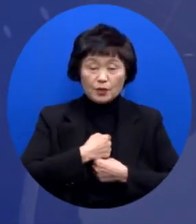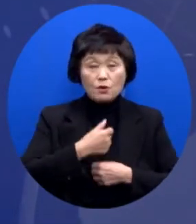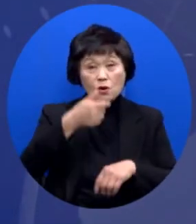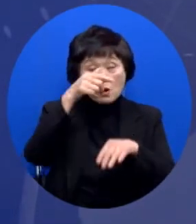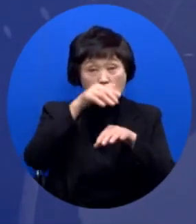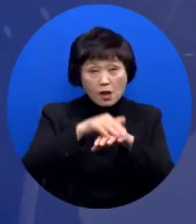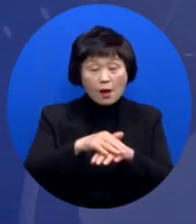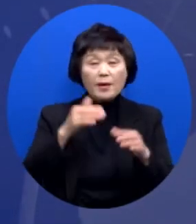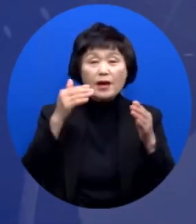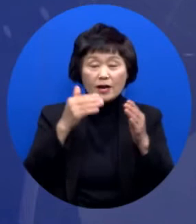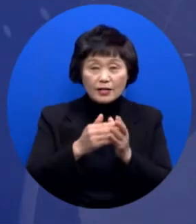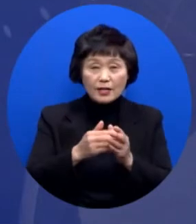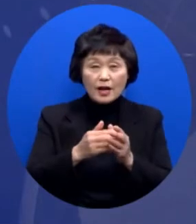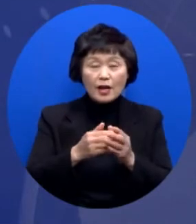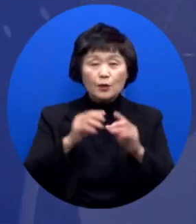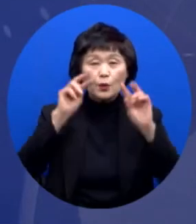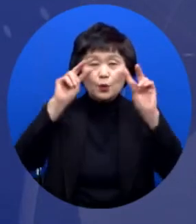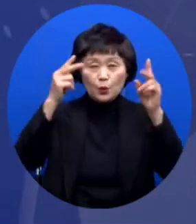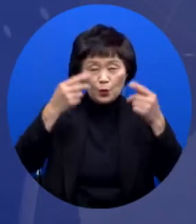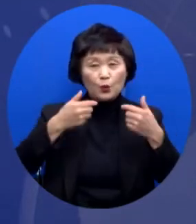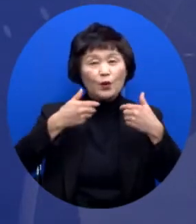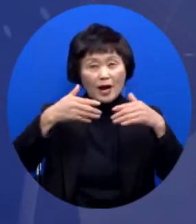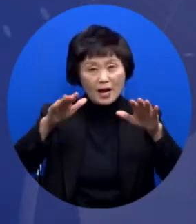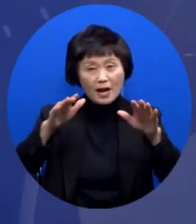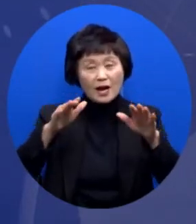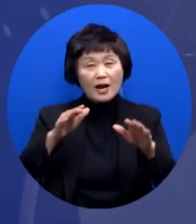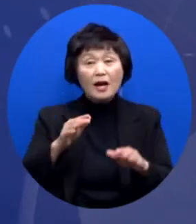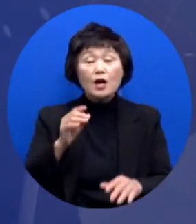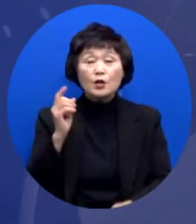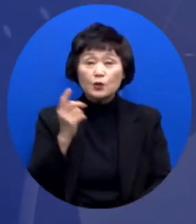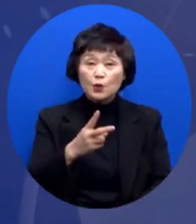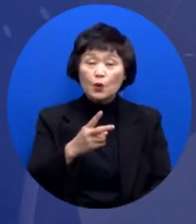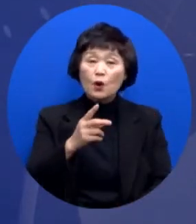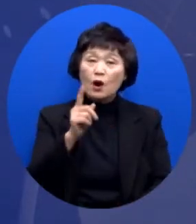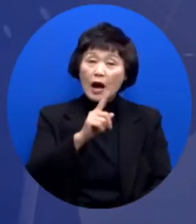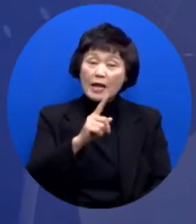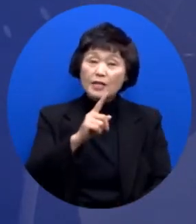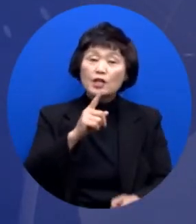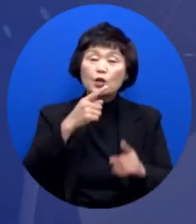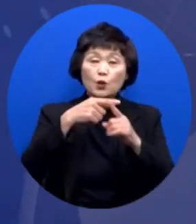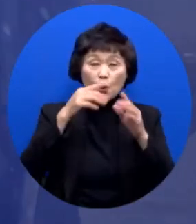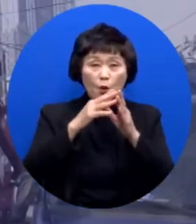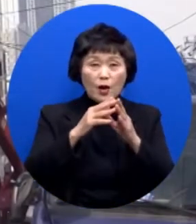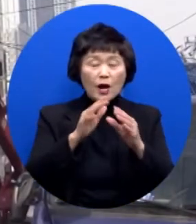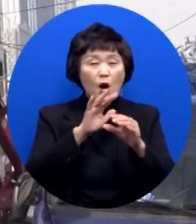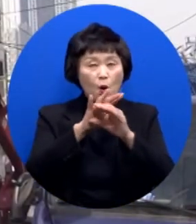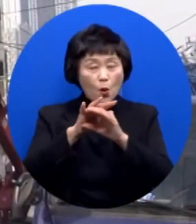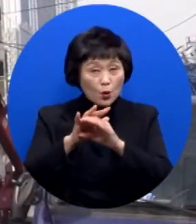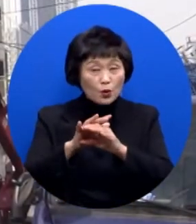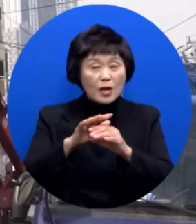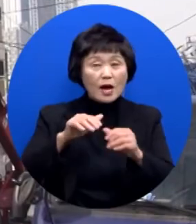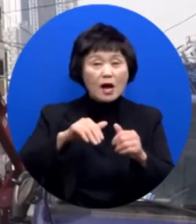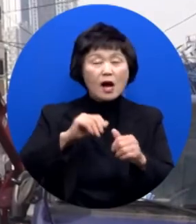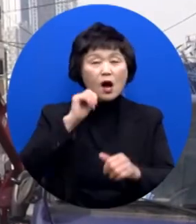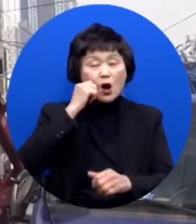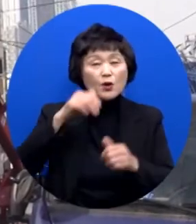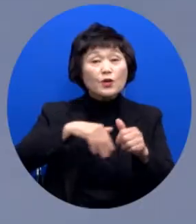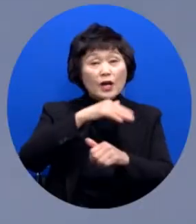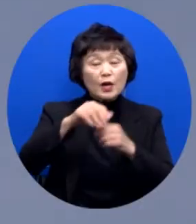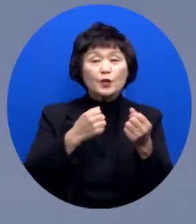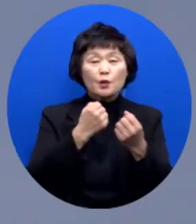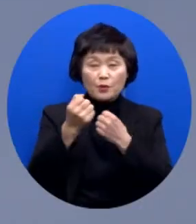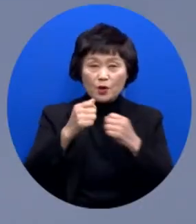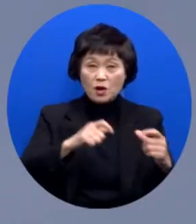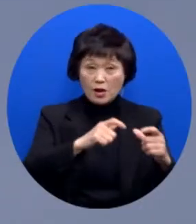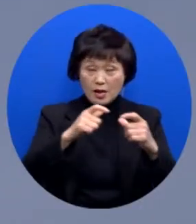마친 성도들은 곧장 뿔뿔이 흩어졌습니다 이 가운데 한 교회가 크로나 입으로 어려운 시기에도 불구하고 지역 사회와